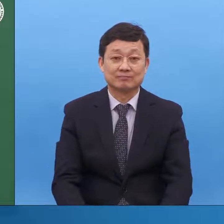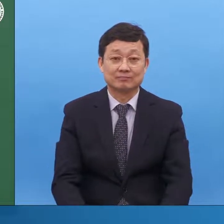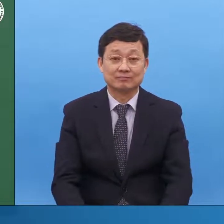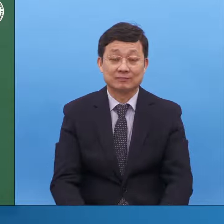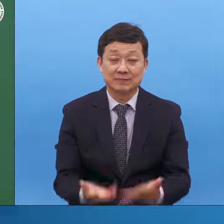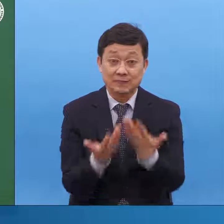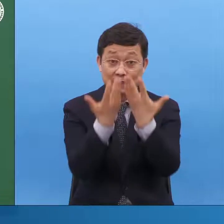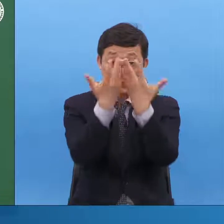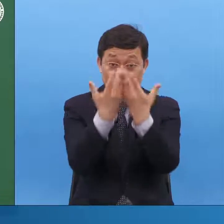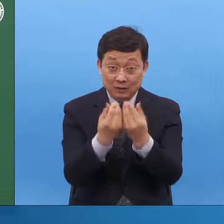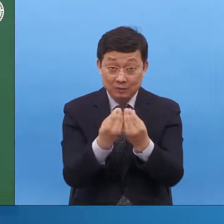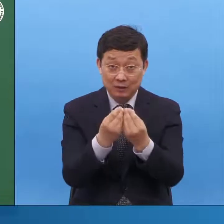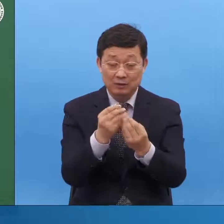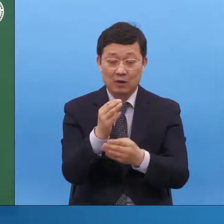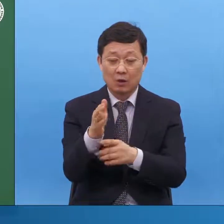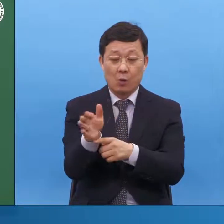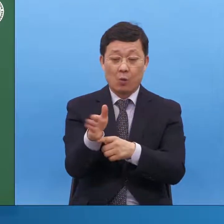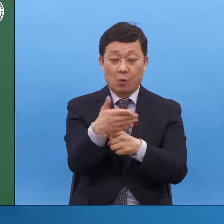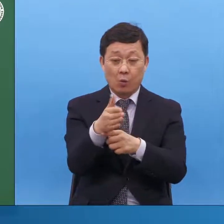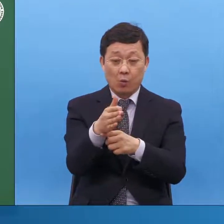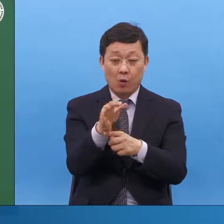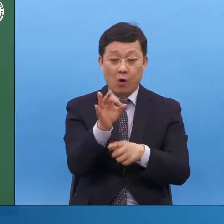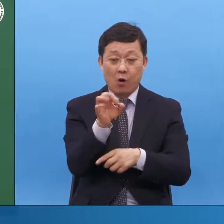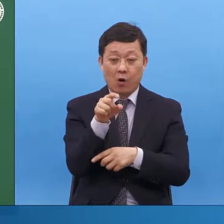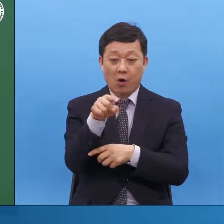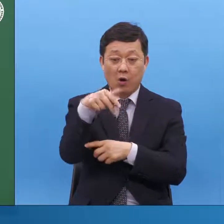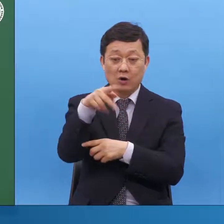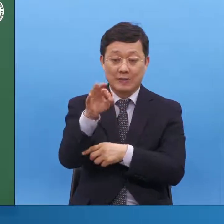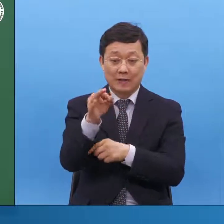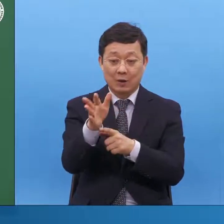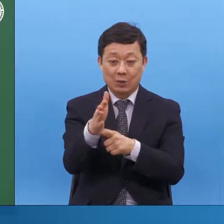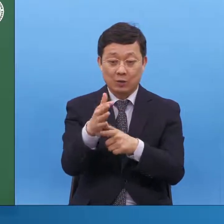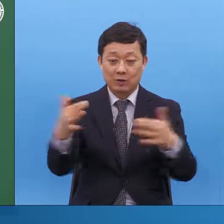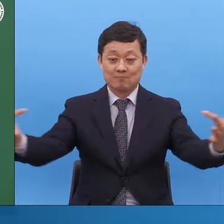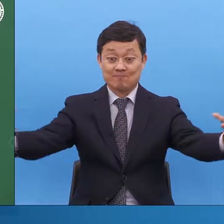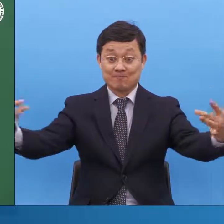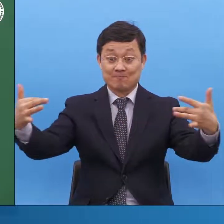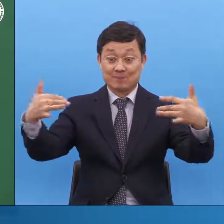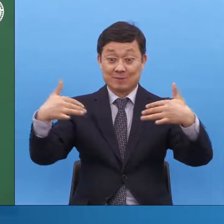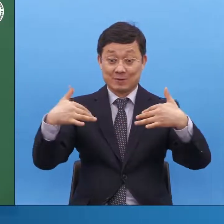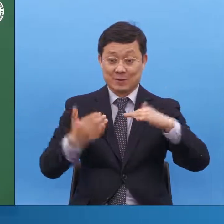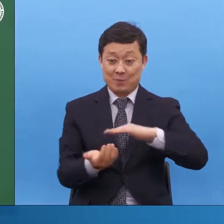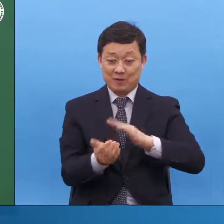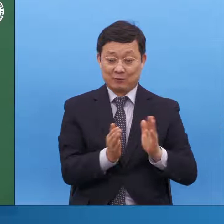어장을 만들어 놓는 겁니다. That when you make a system, in one way, you're making a fishery to which fishes can come.